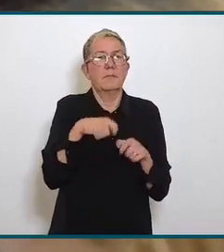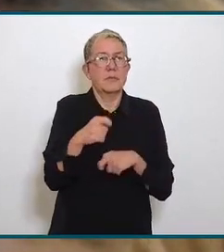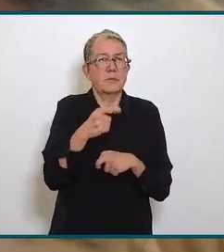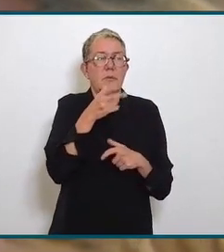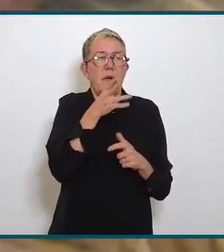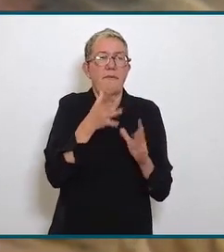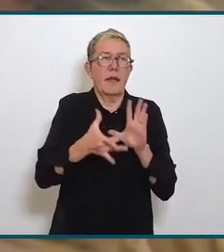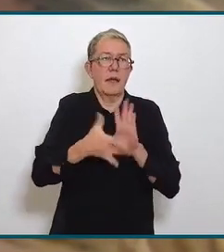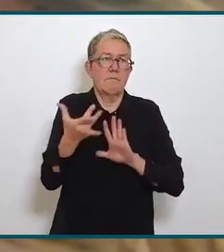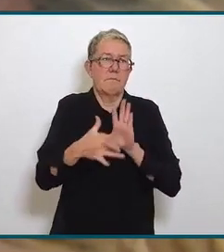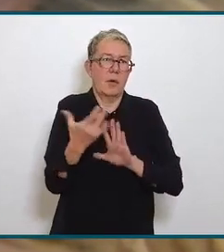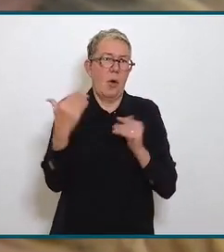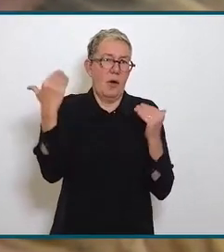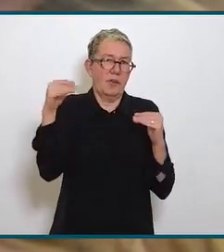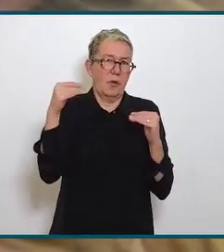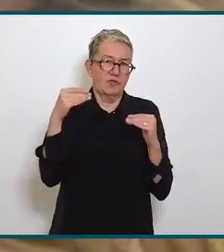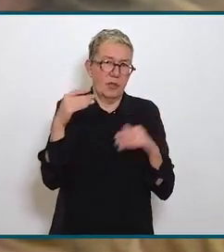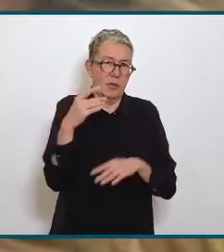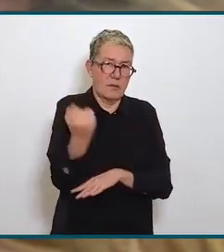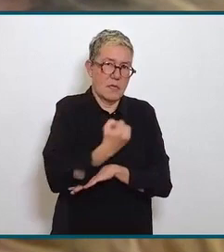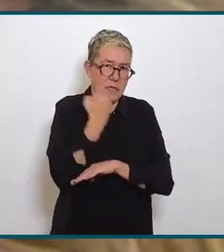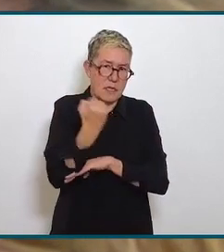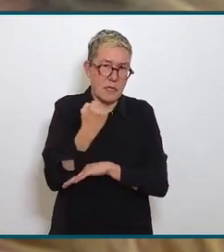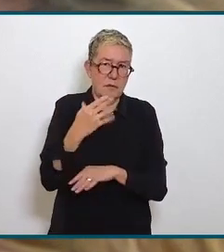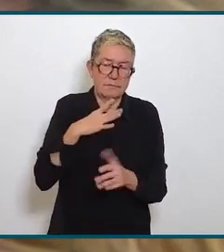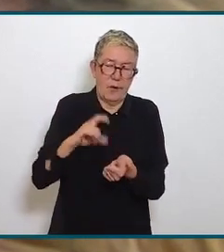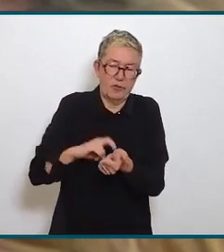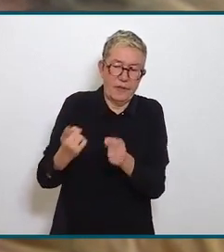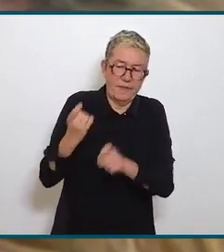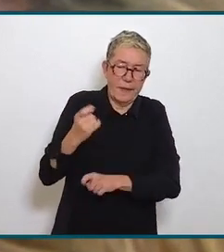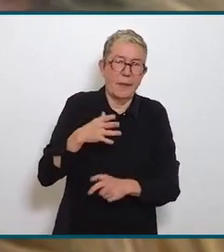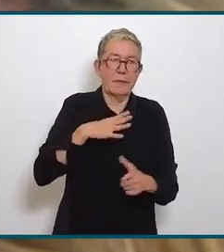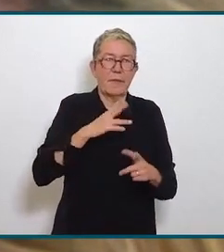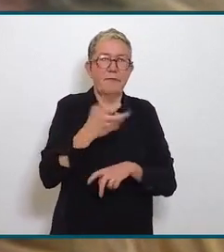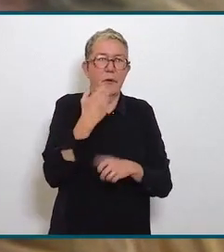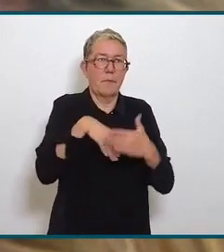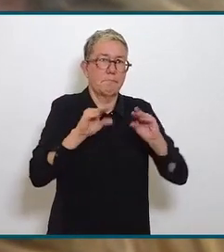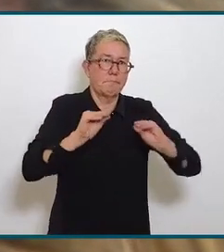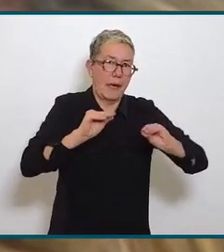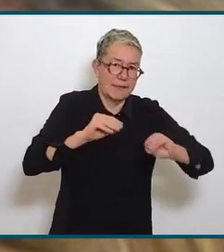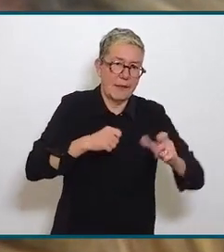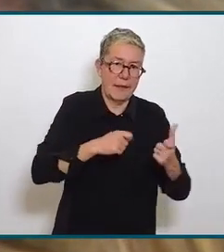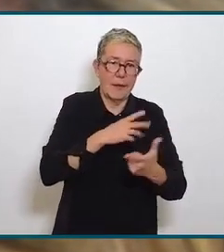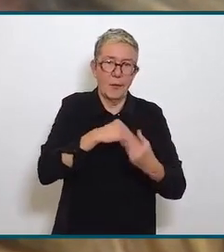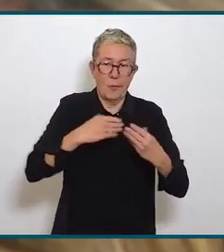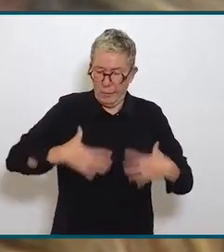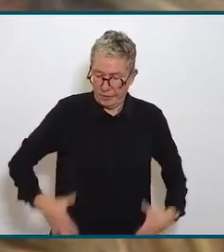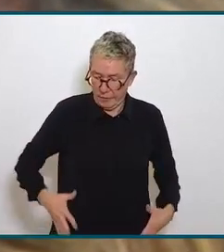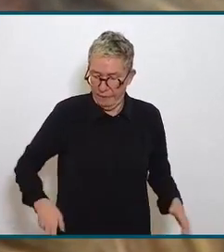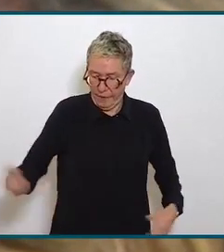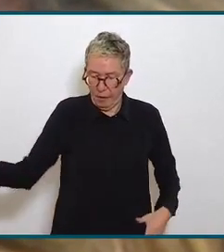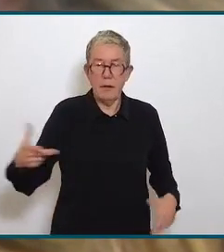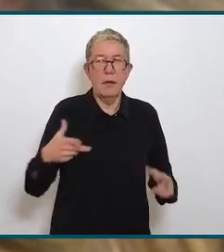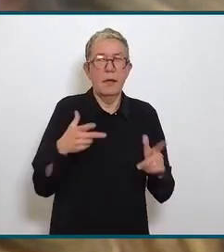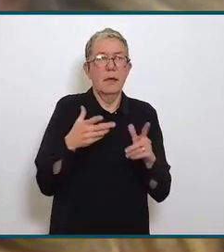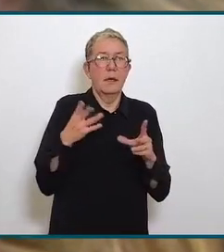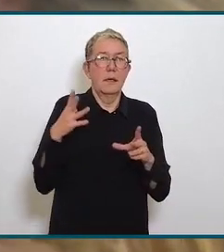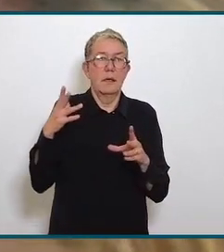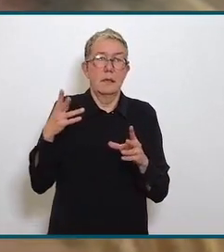en errance, à l'origine de certains méfaits, comme les vols dans les magasins ou directement sur les personnes, sans oublier le trafic de